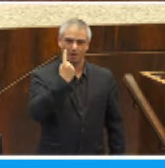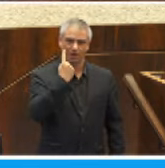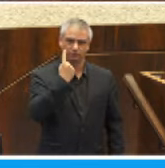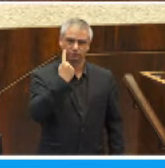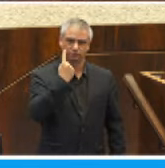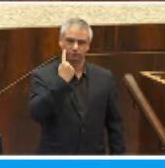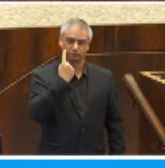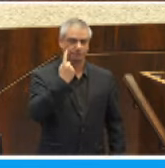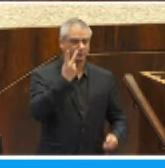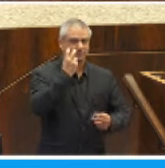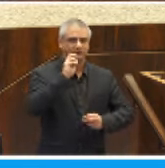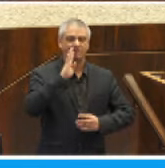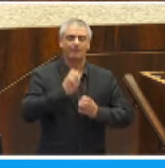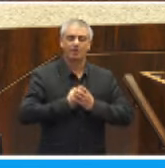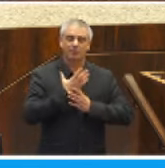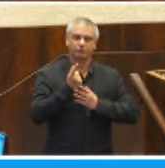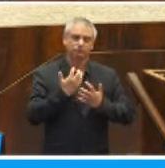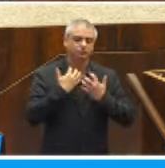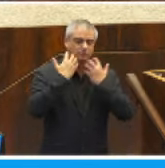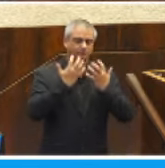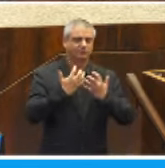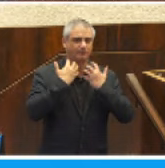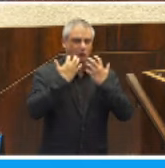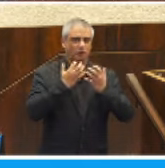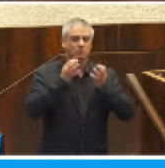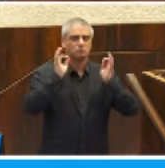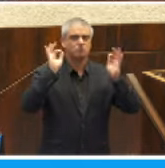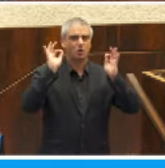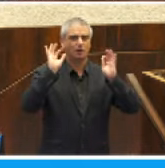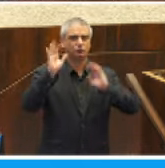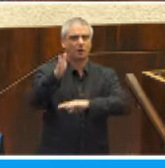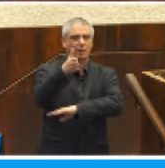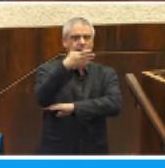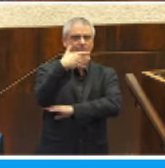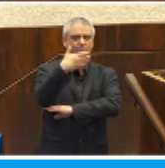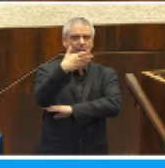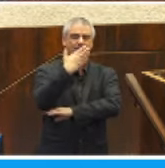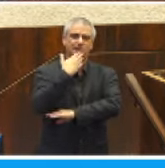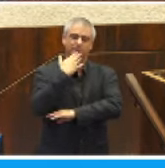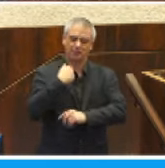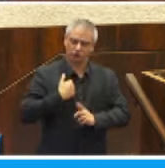24 נפשות המספרות את סיפורה המיוחד של המדינה שעל תקומתה נפלו.